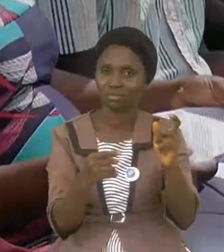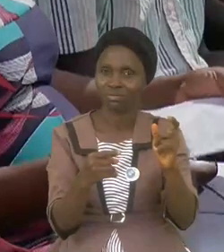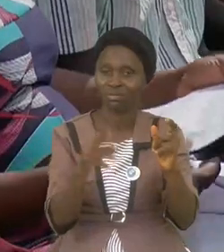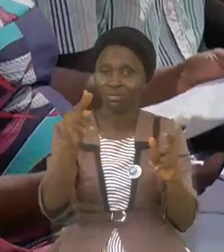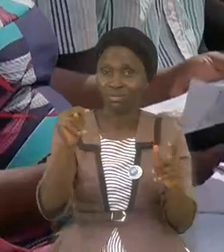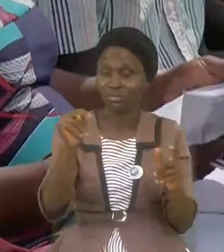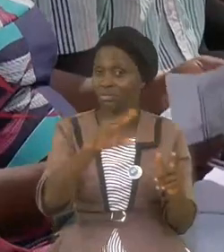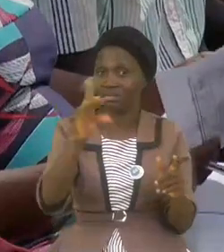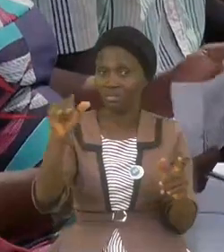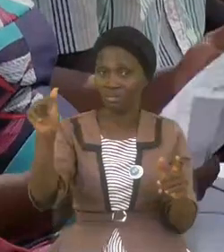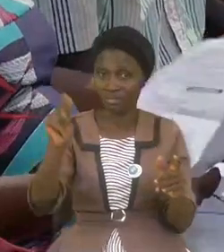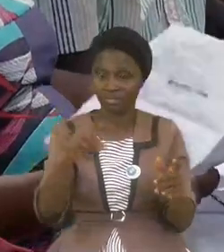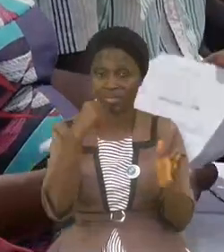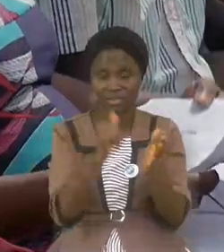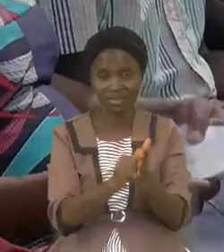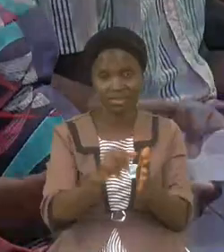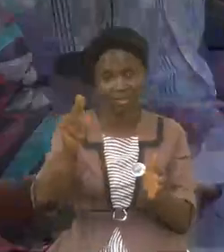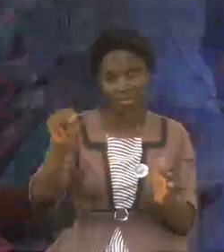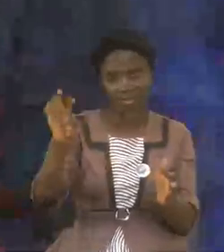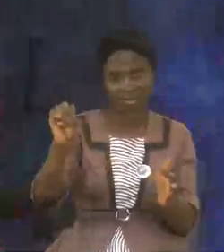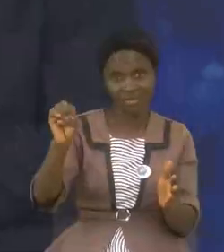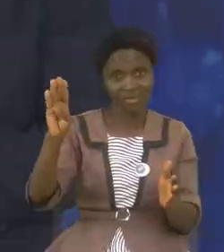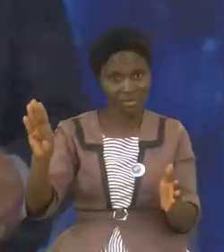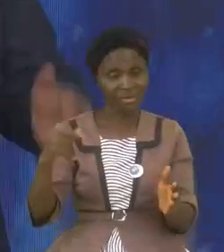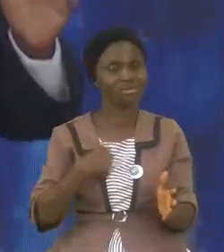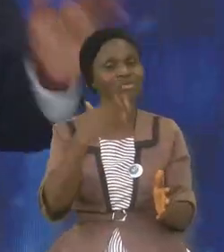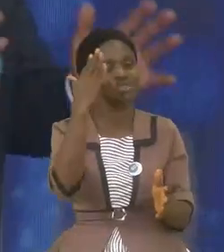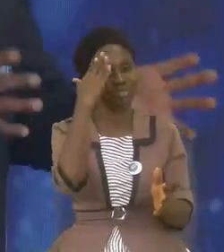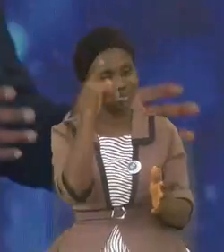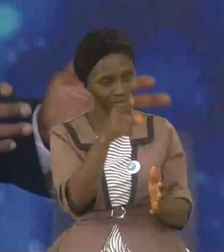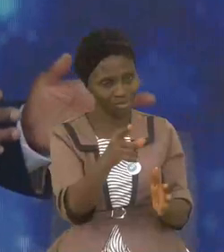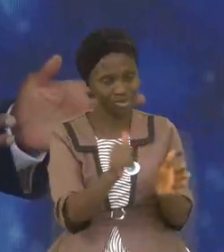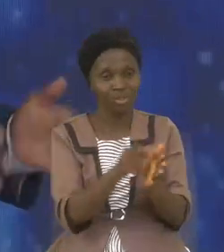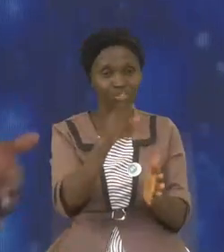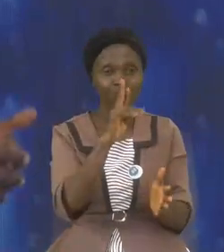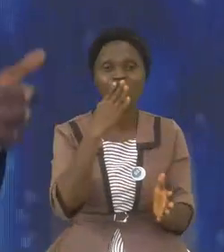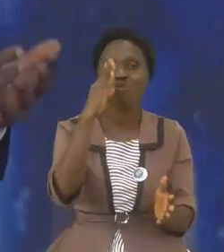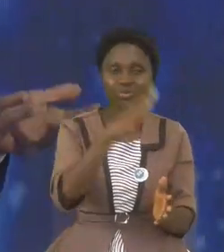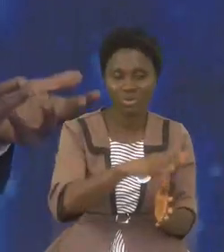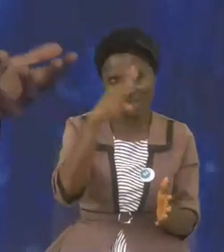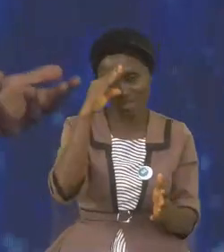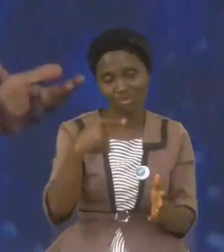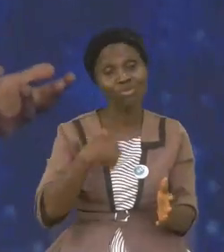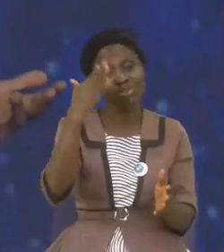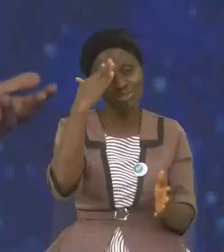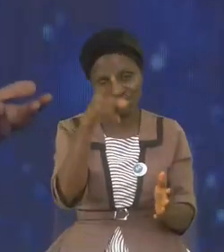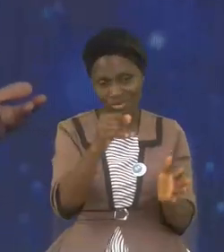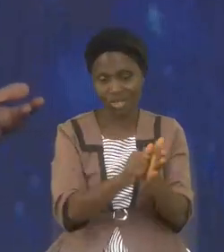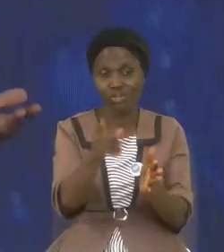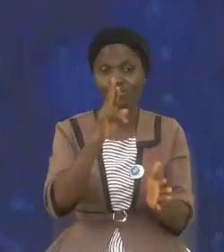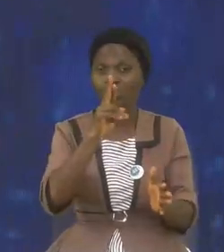Nebuchadnezzar, nous te connaissons, tu es dur, tu es rigoureux, tu es